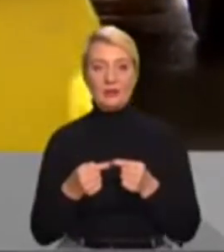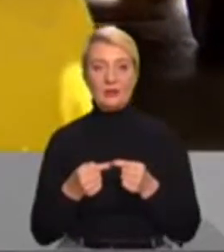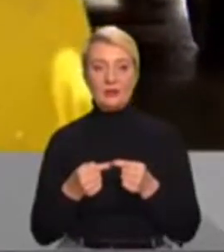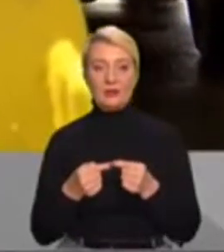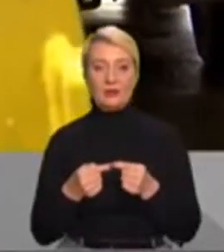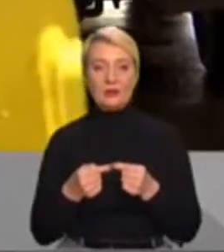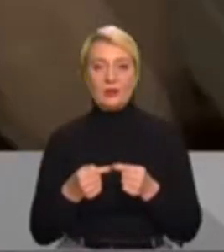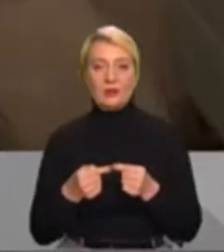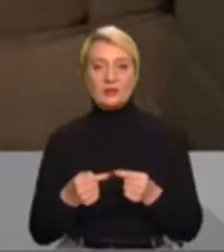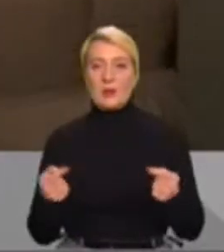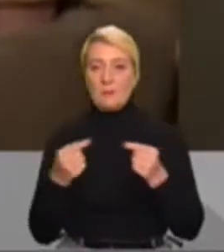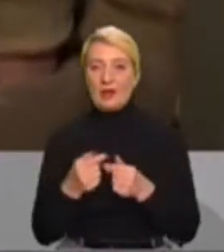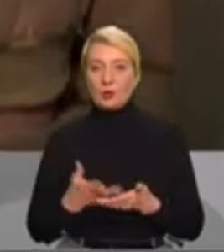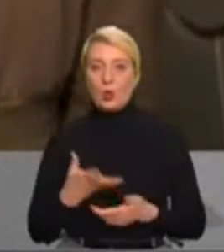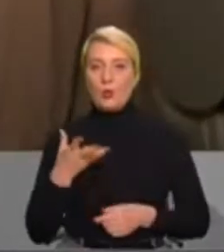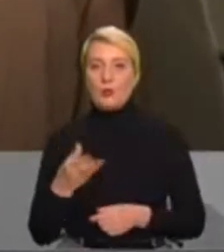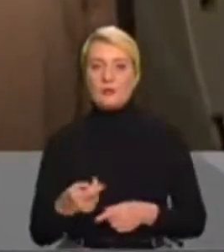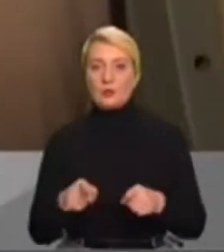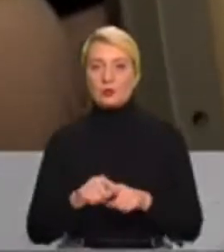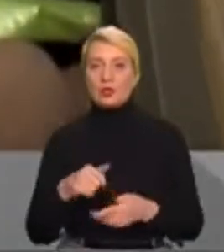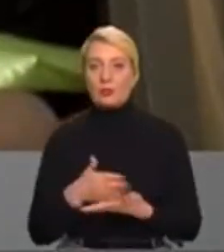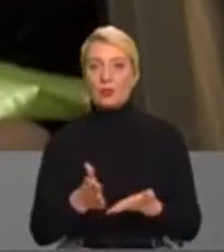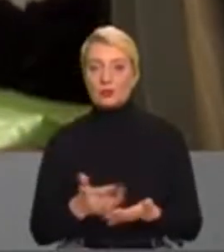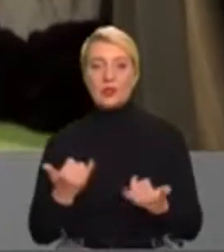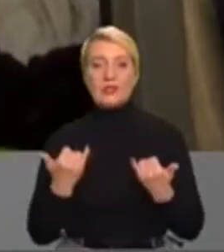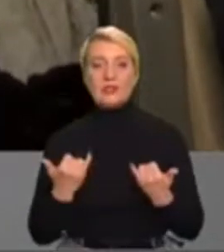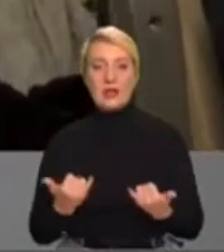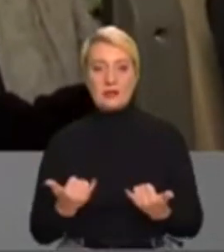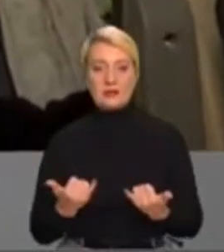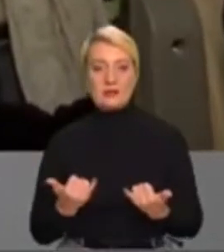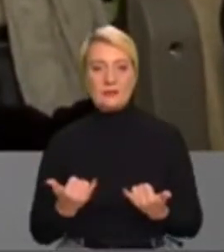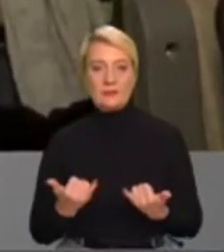певну оплату. Такі послуги зараз у нас